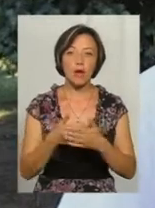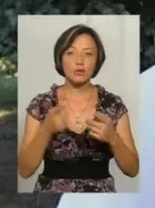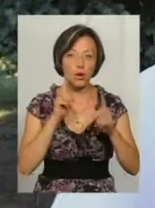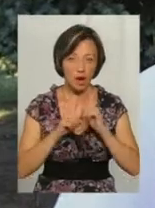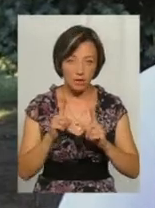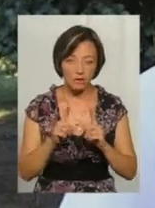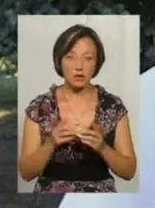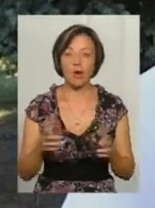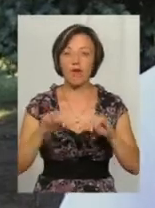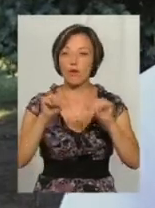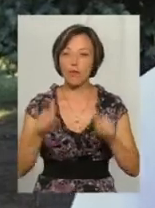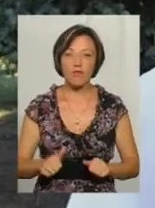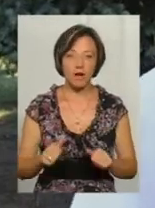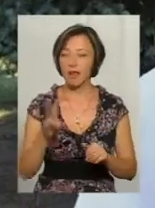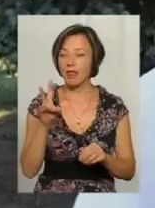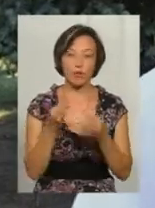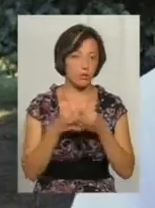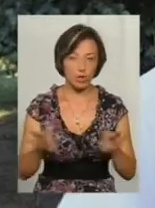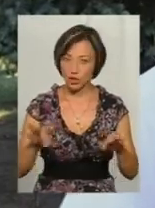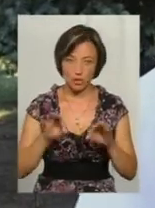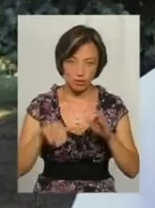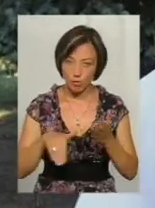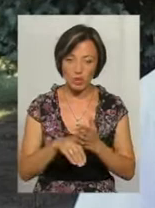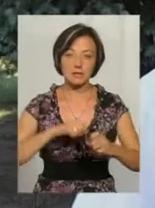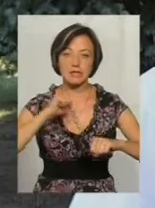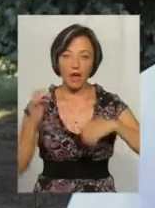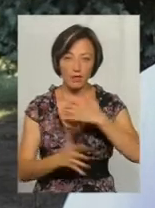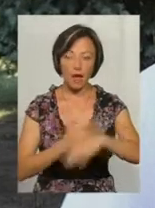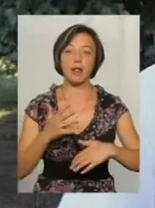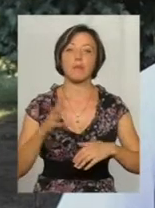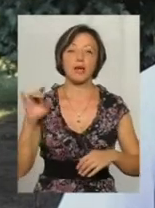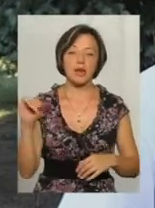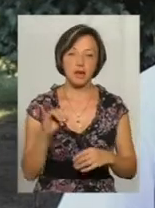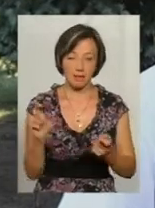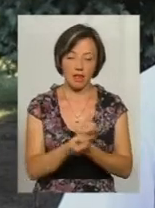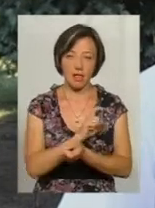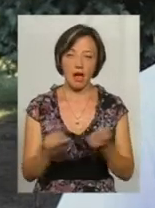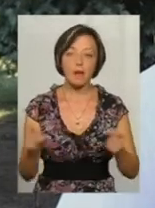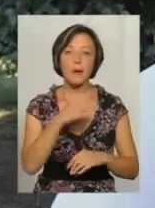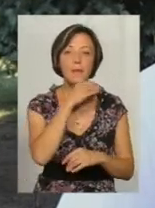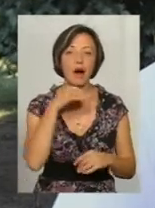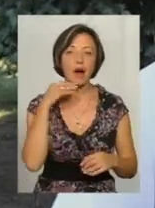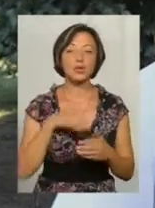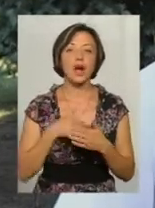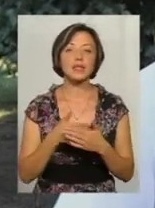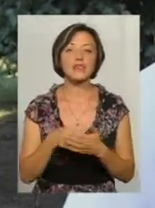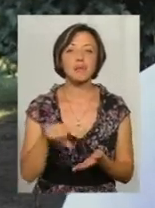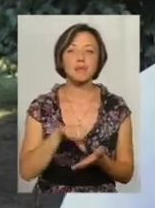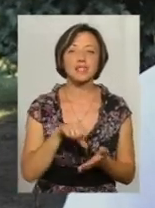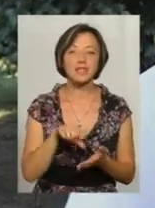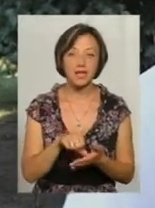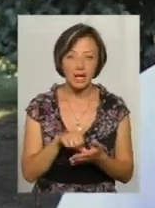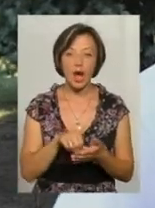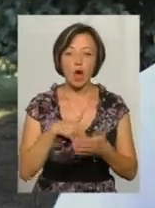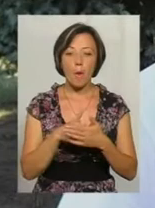Він формувався не у демократичний спосіб, зі скандалами. І багато активних представників